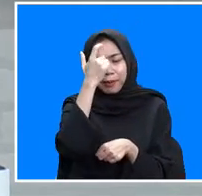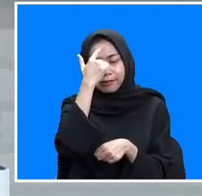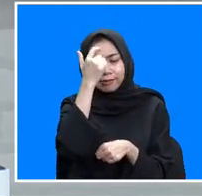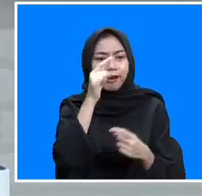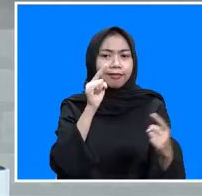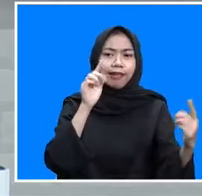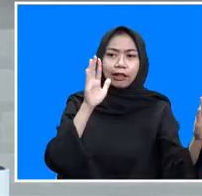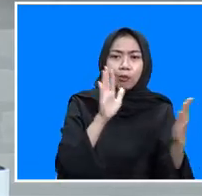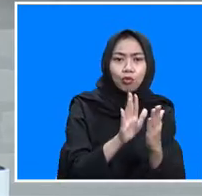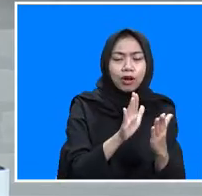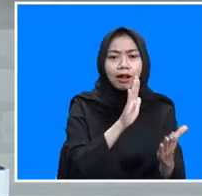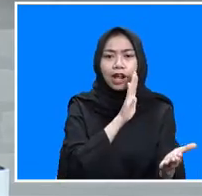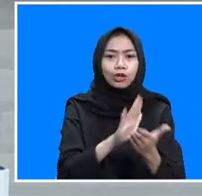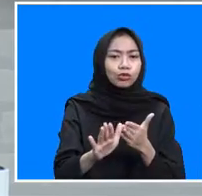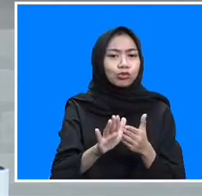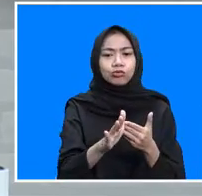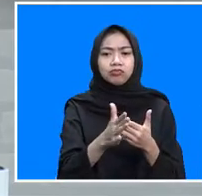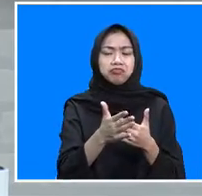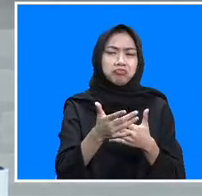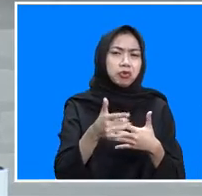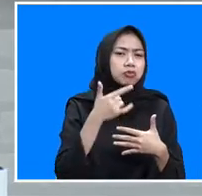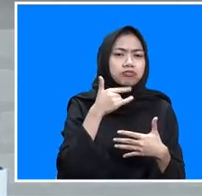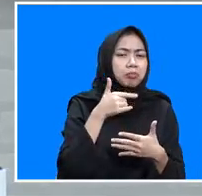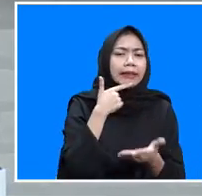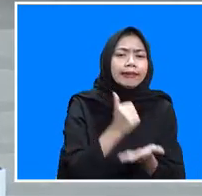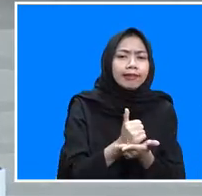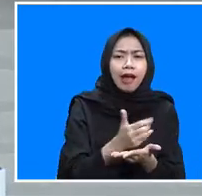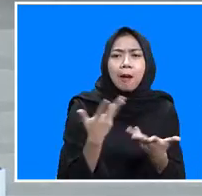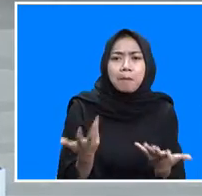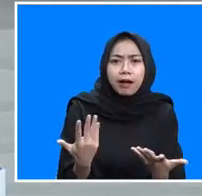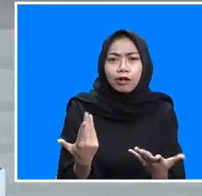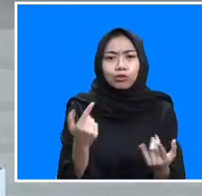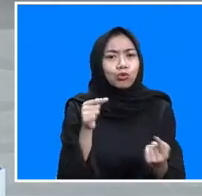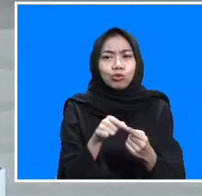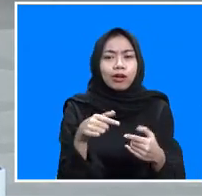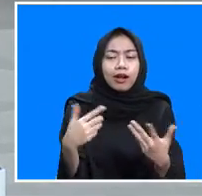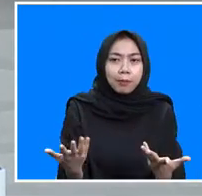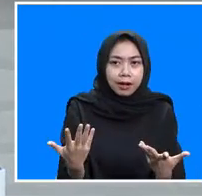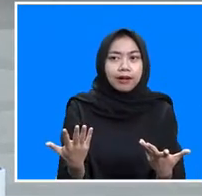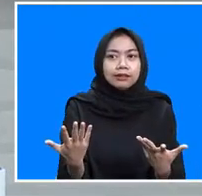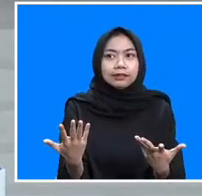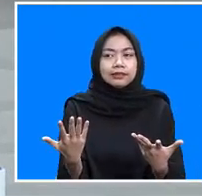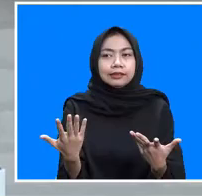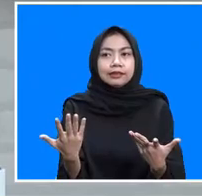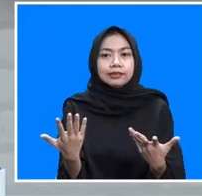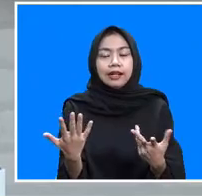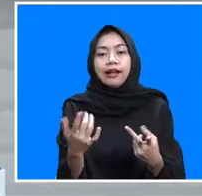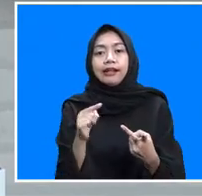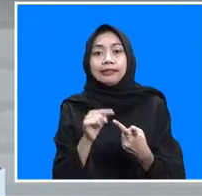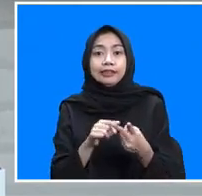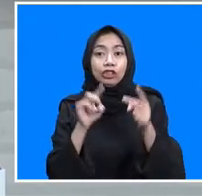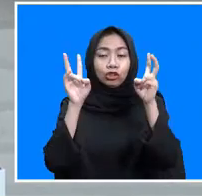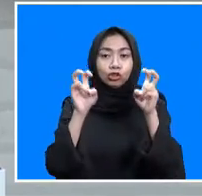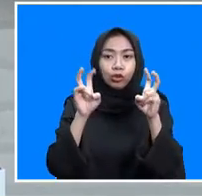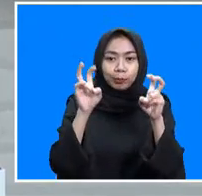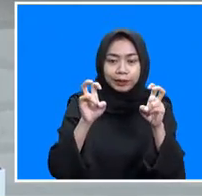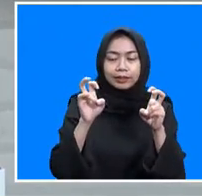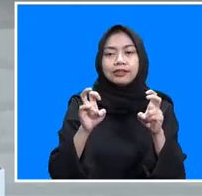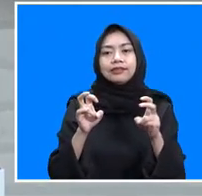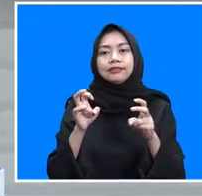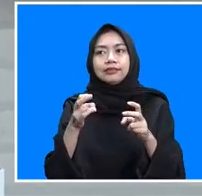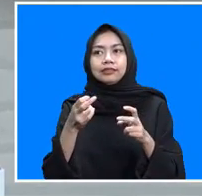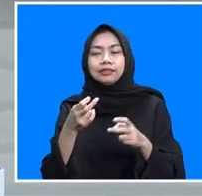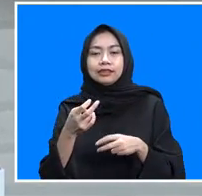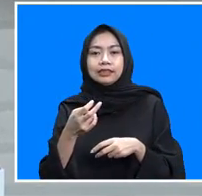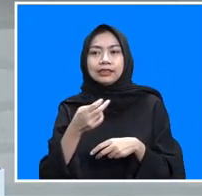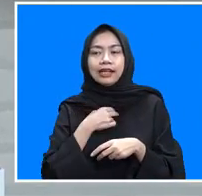muka di negara-negara G20. Pada sore hari ini topiknya sangat berkaitan juga dengan kegiatan kita